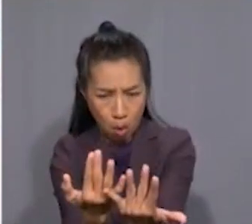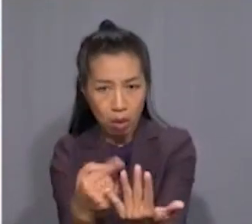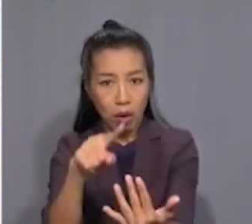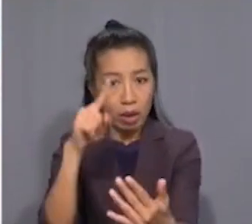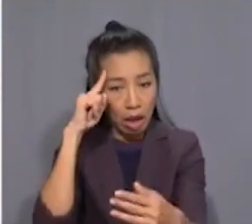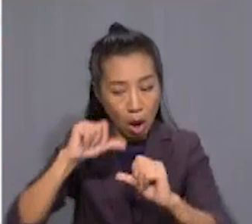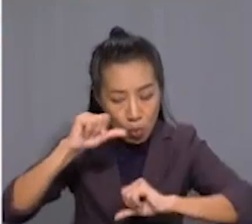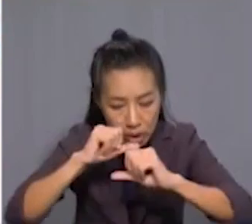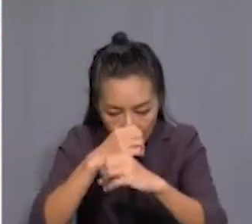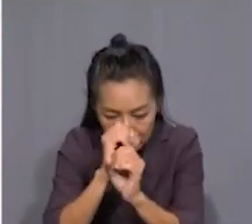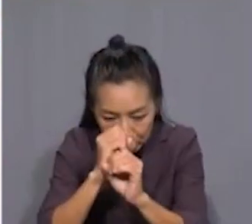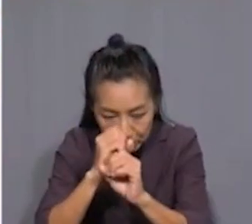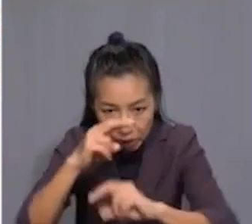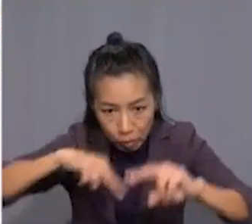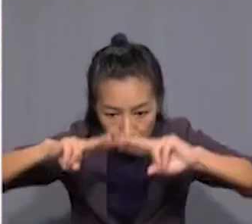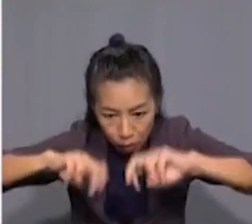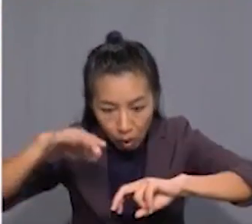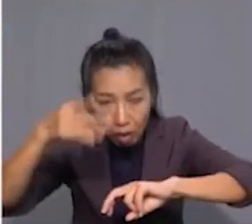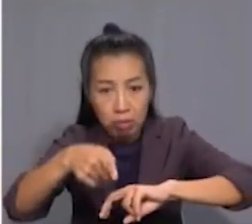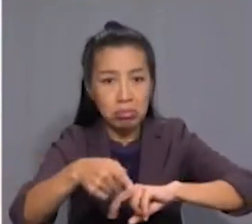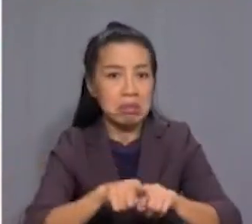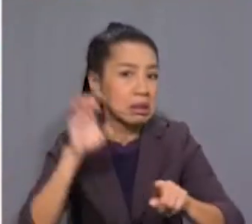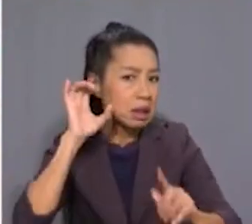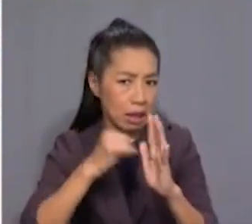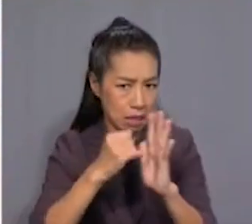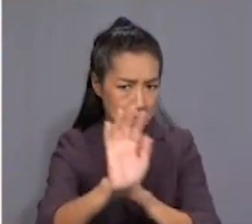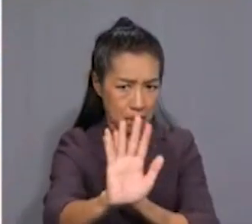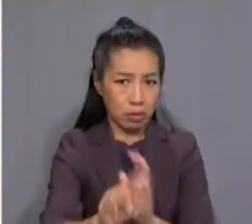ราพิสูจน์ทางวิทยาศาสตร์อีกนิดนึงนะครับอย่าเพิ่งไปเชื่ออะไรง่ายๆก่อนก็แล้วกันในตอนนี้